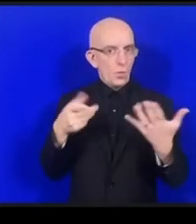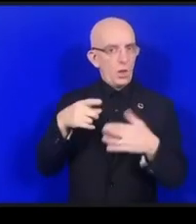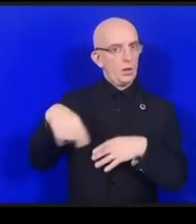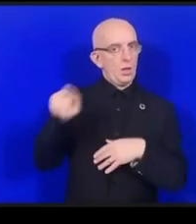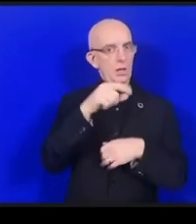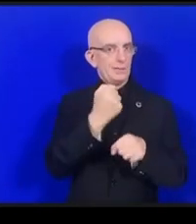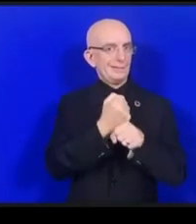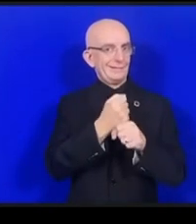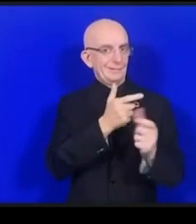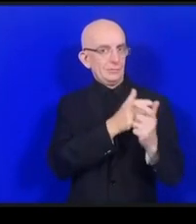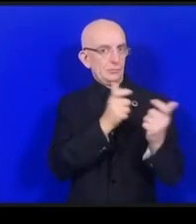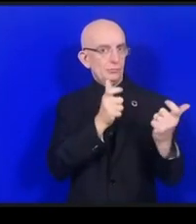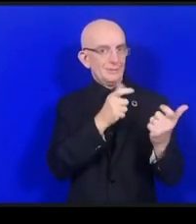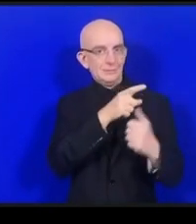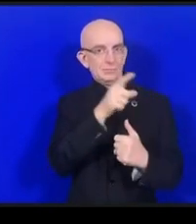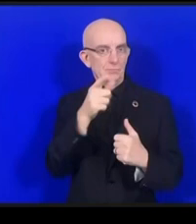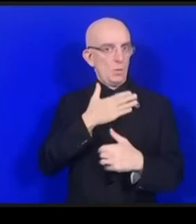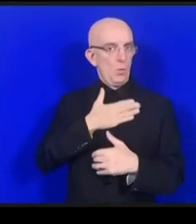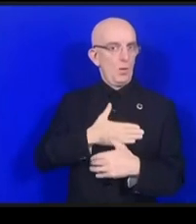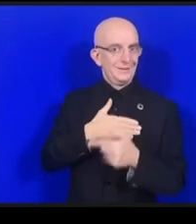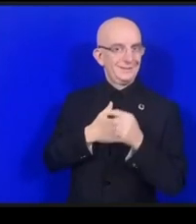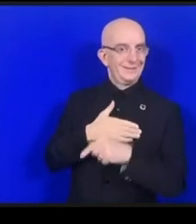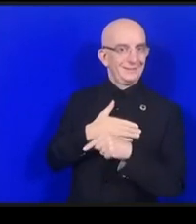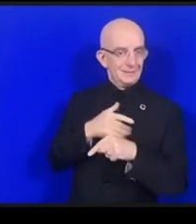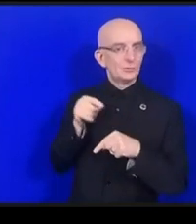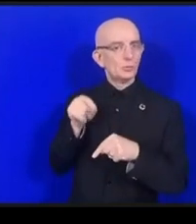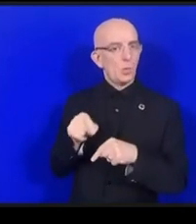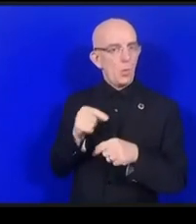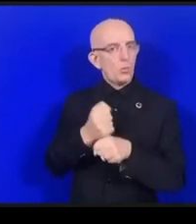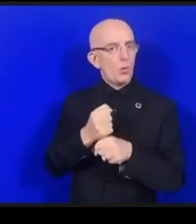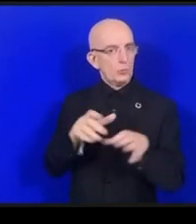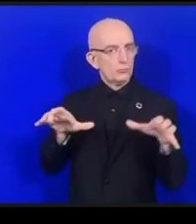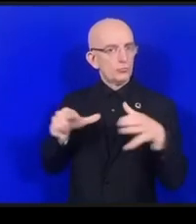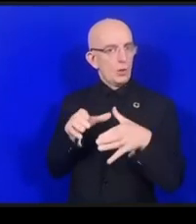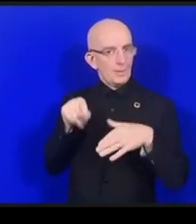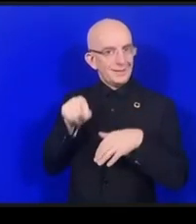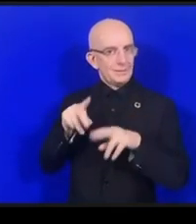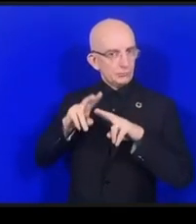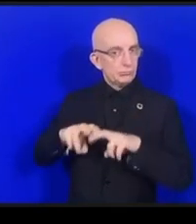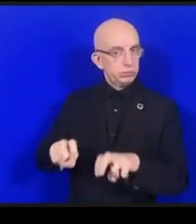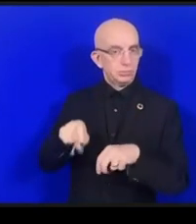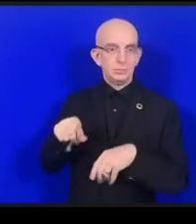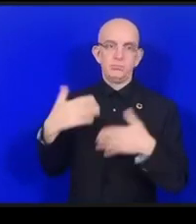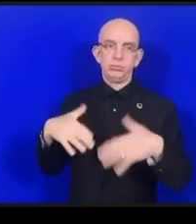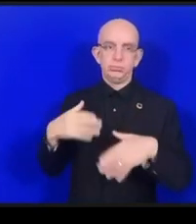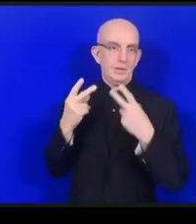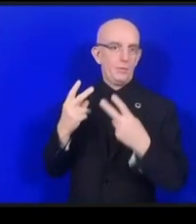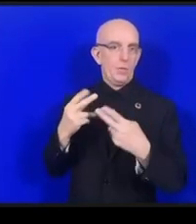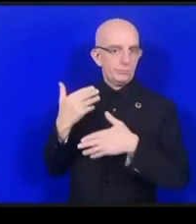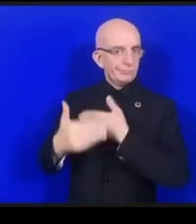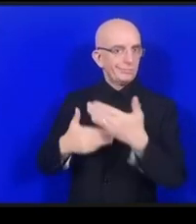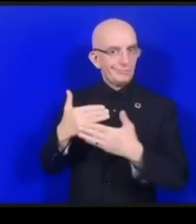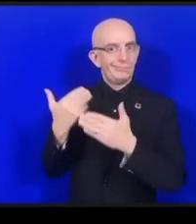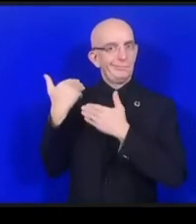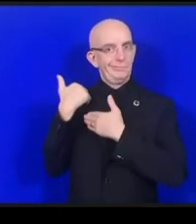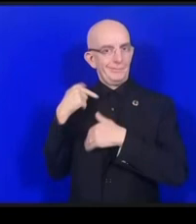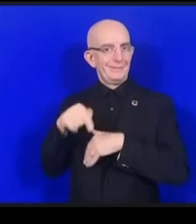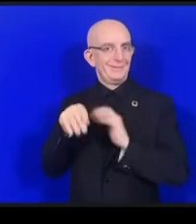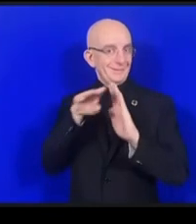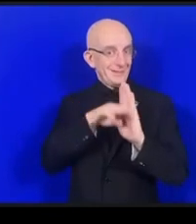образовательных системах в целом У нас есть ещ одна Рабочая группа которая занимается